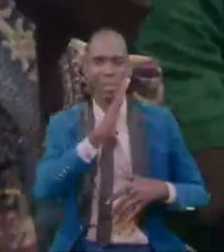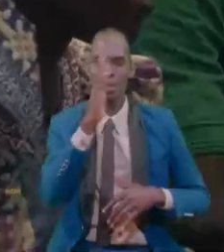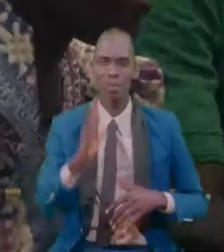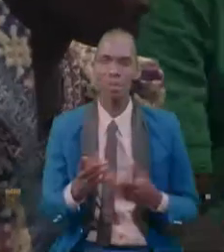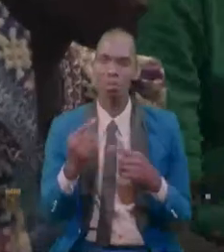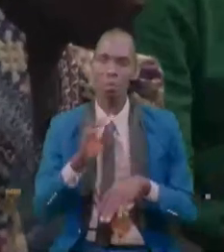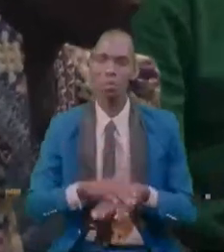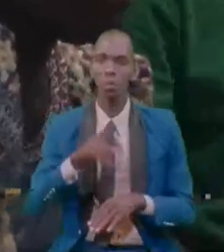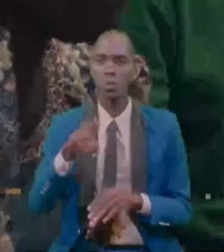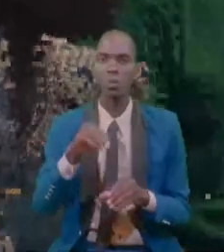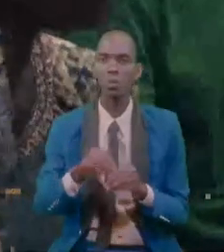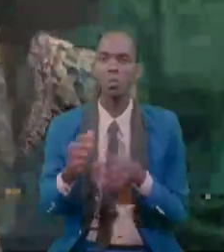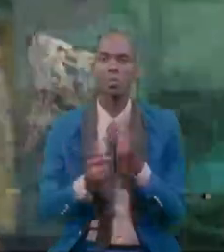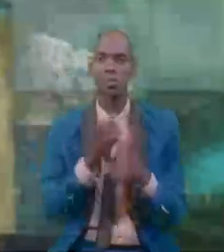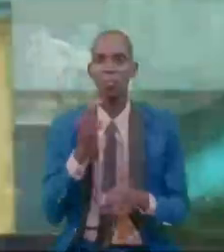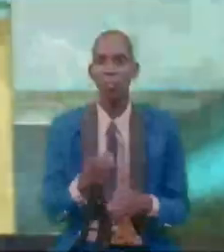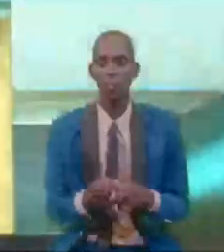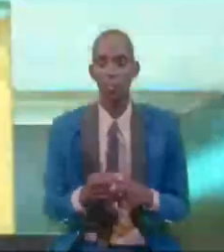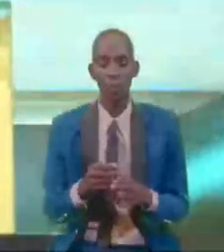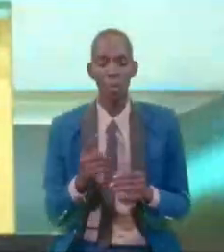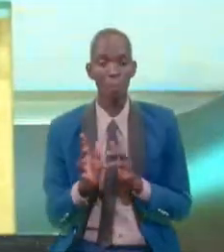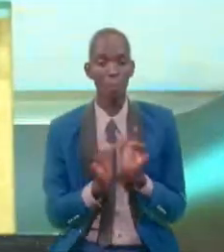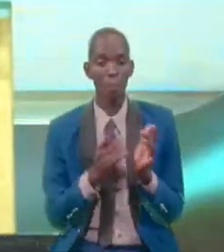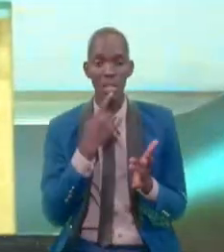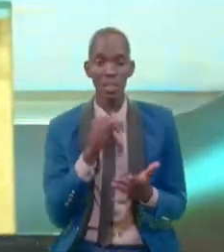seront pas sur vous au nom de Jésus-Christ.